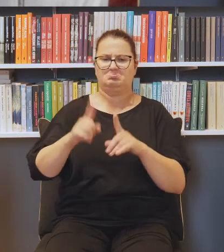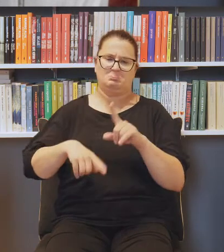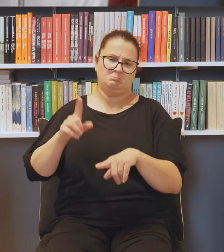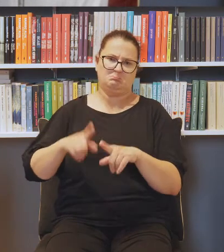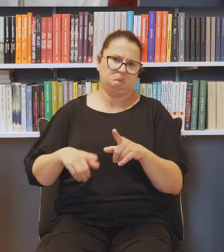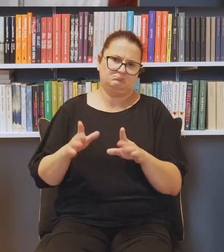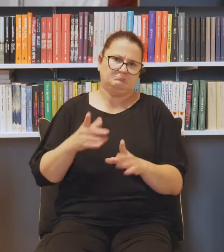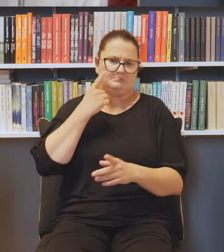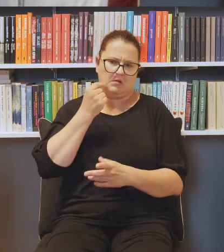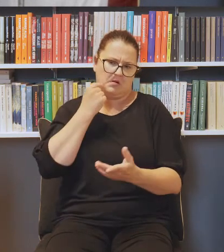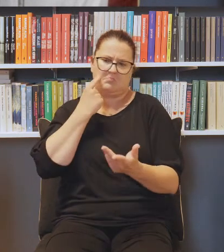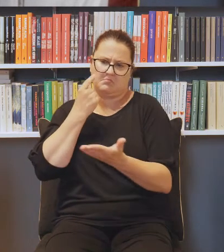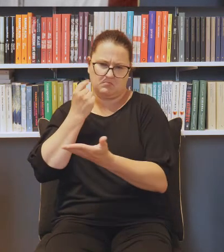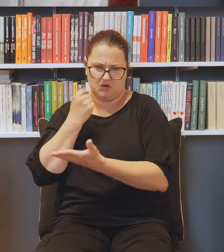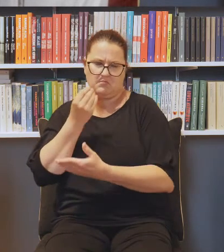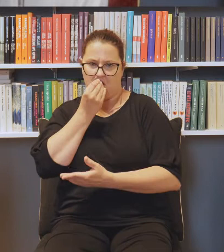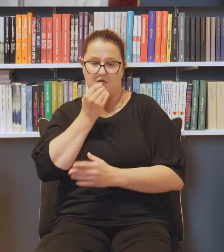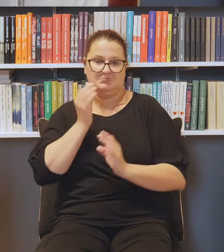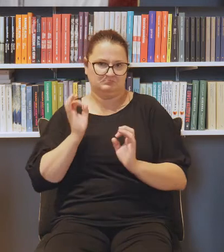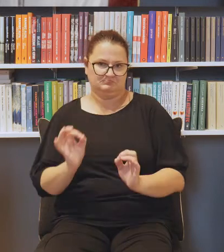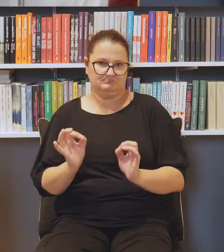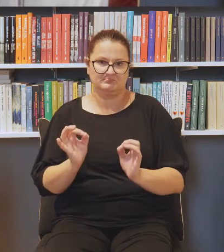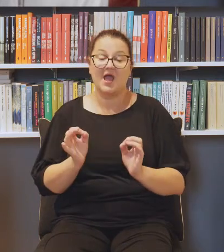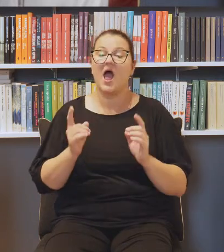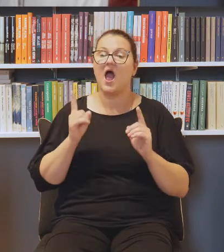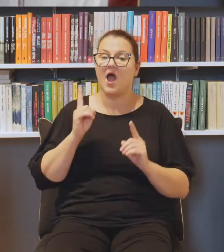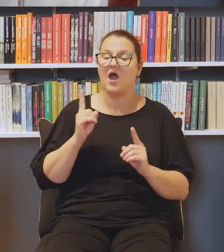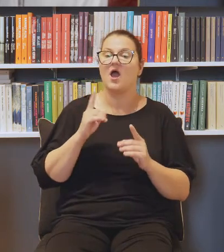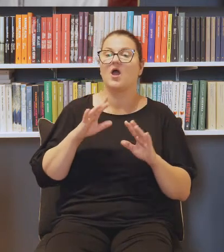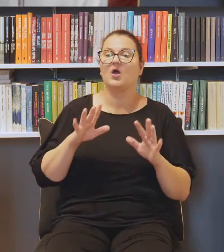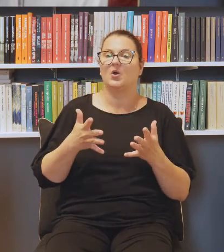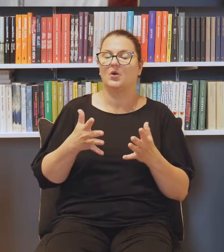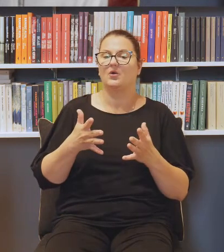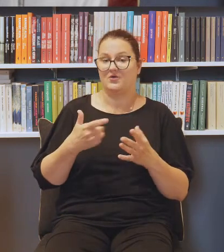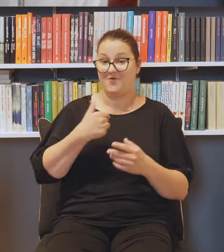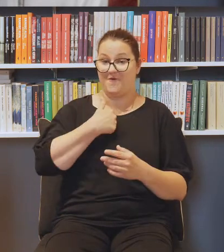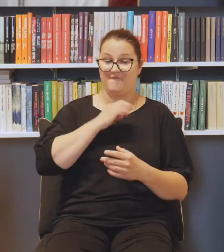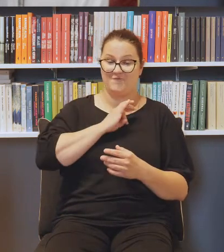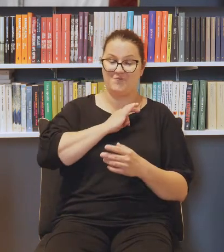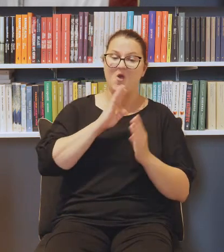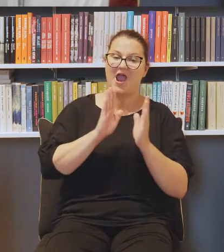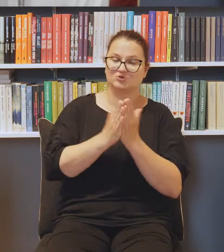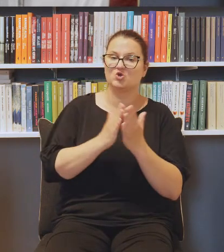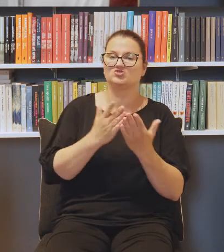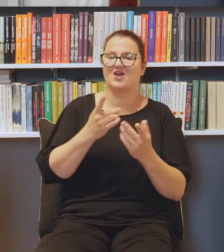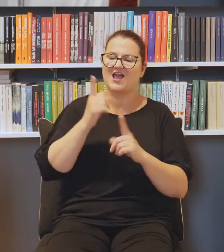takie smaczne pożywienie. Ale rzeczywiście u mnie w książce czasami